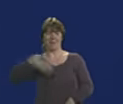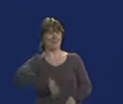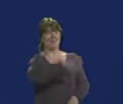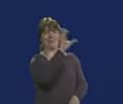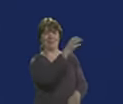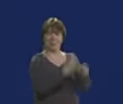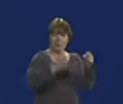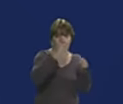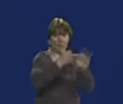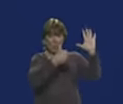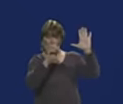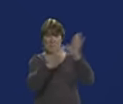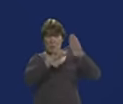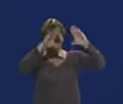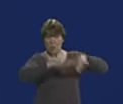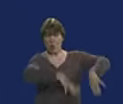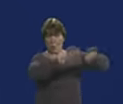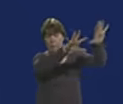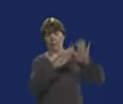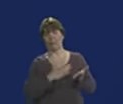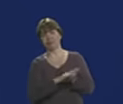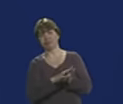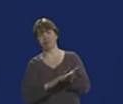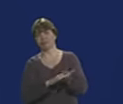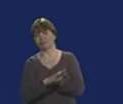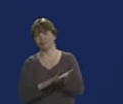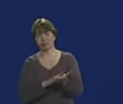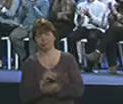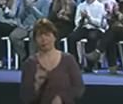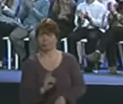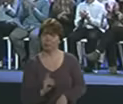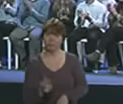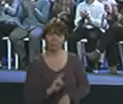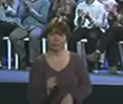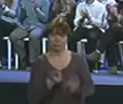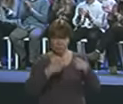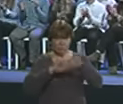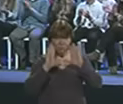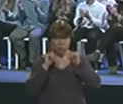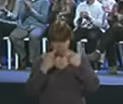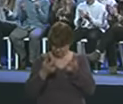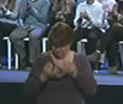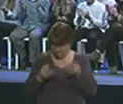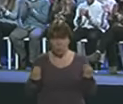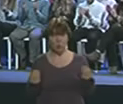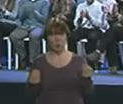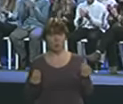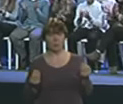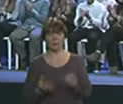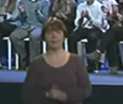la création de 61 000 postes de fonctionnaires en plus, dont nous n'avons pas les moyens,